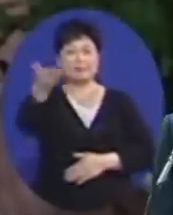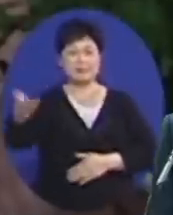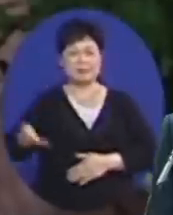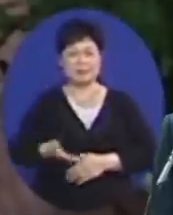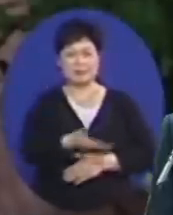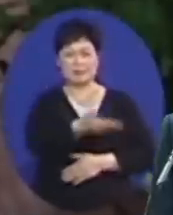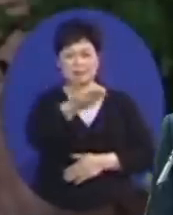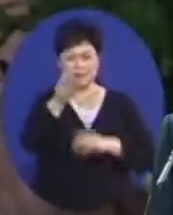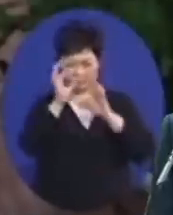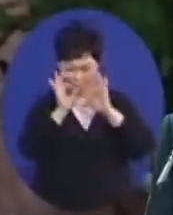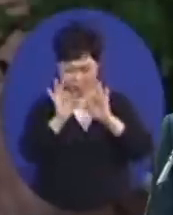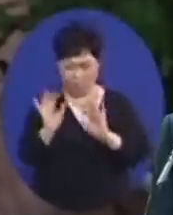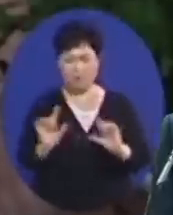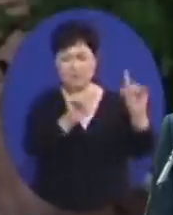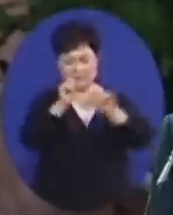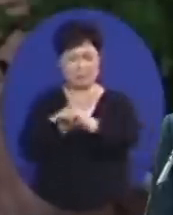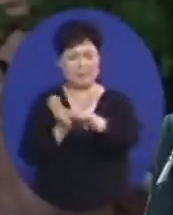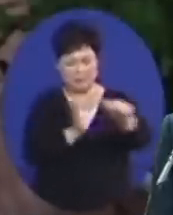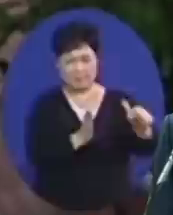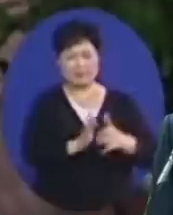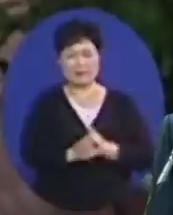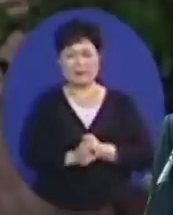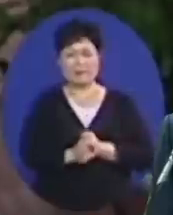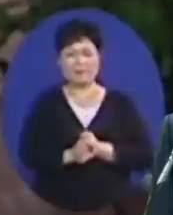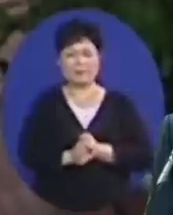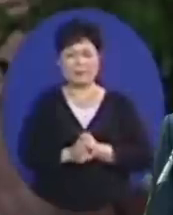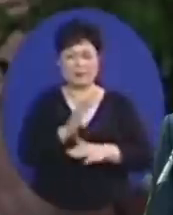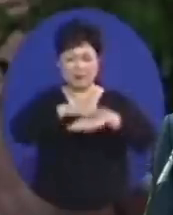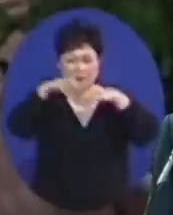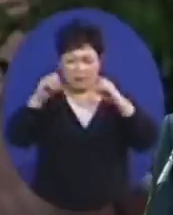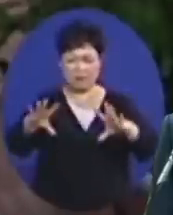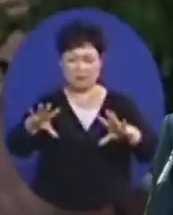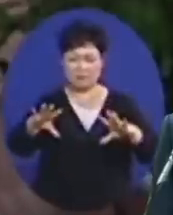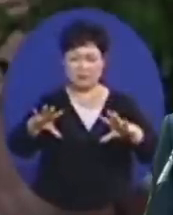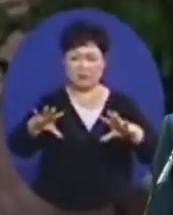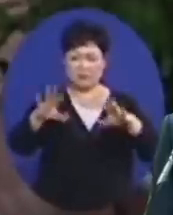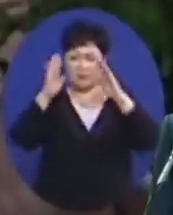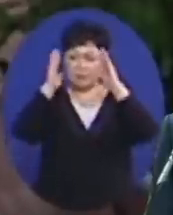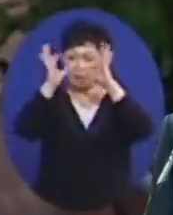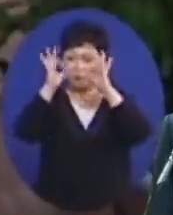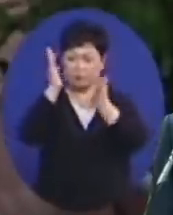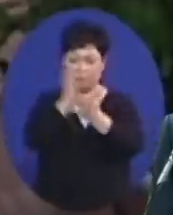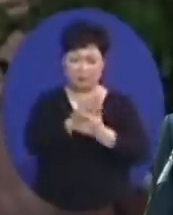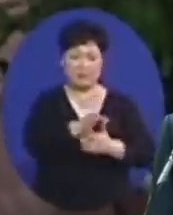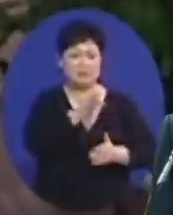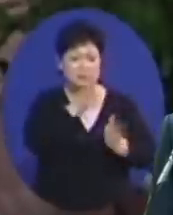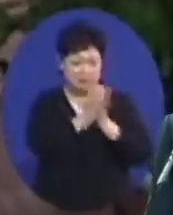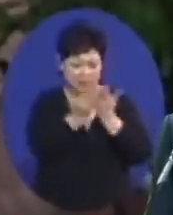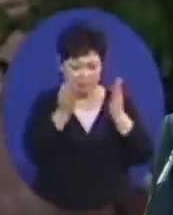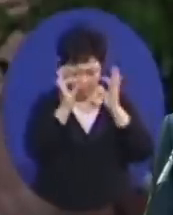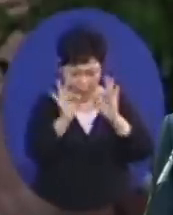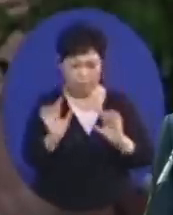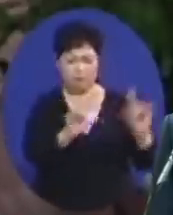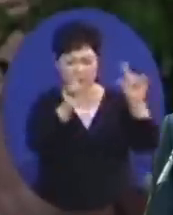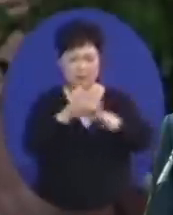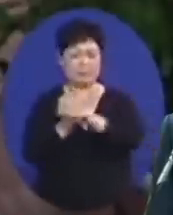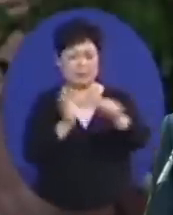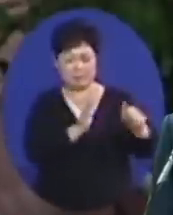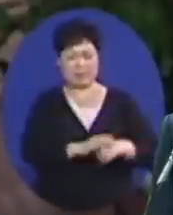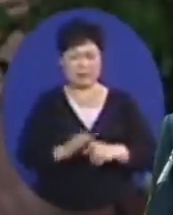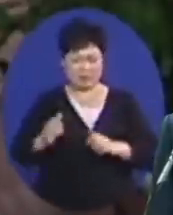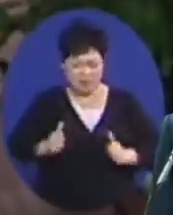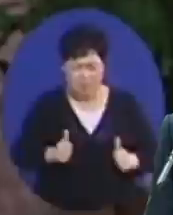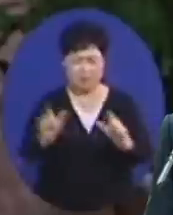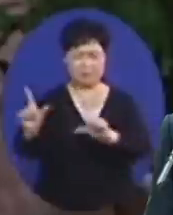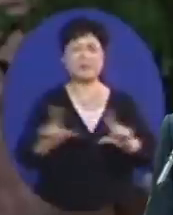인생을 사시기를 바랍니다. 허상을 바라보고 살지 말고 실상을 바라보고 사시기 바랍니다. 열심히